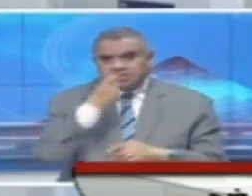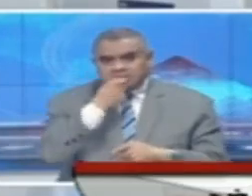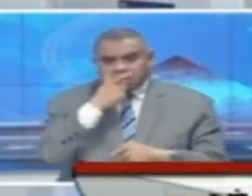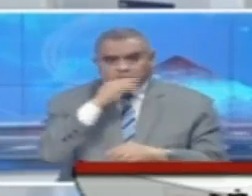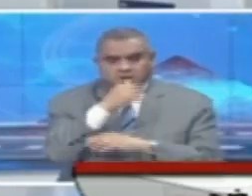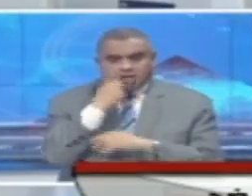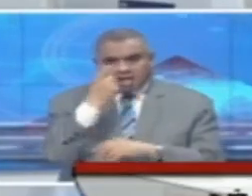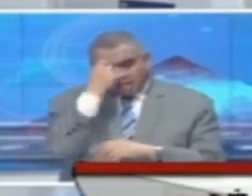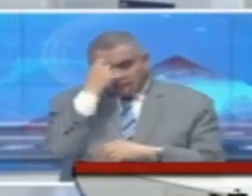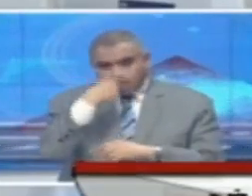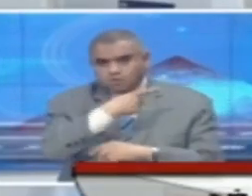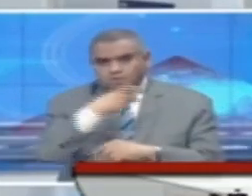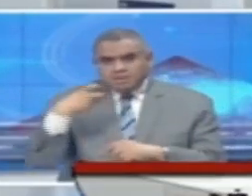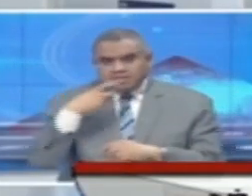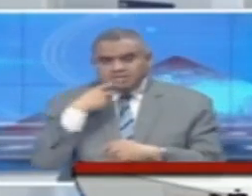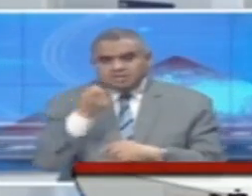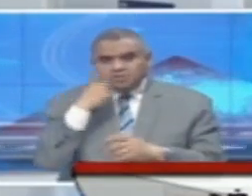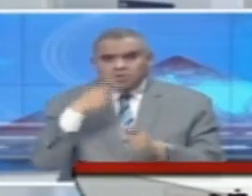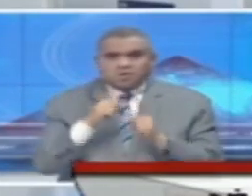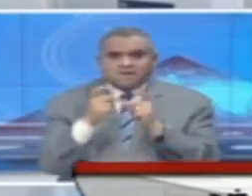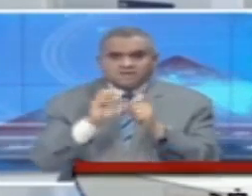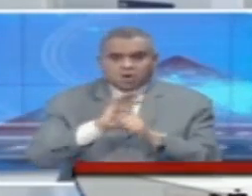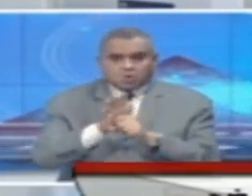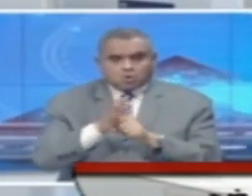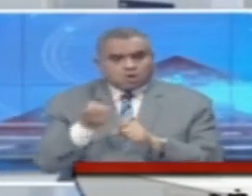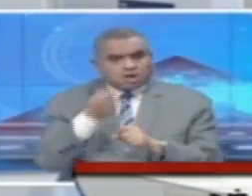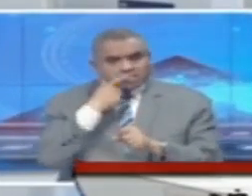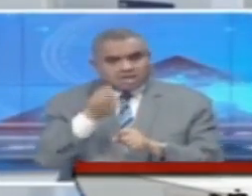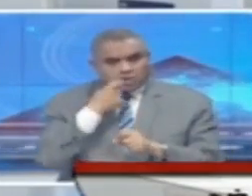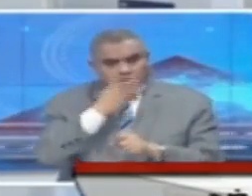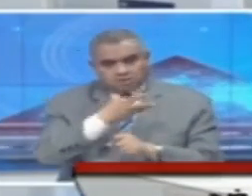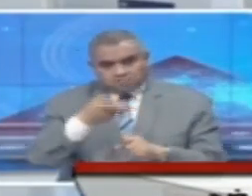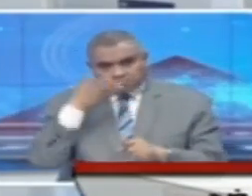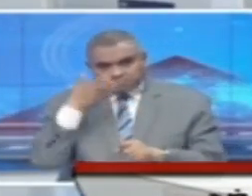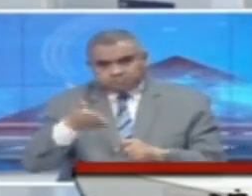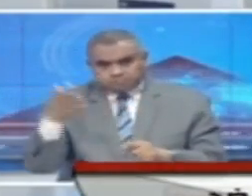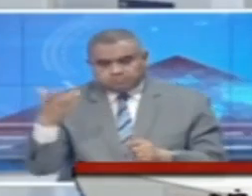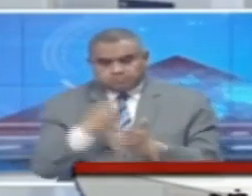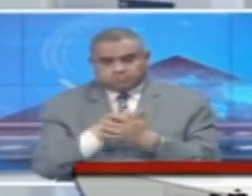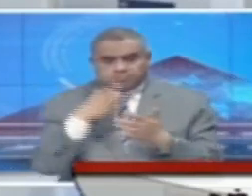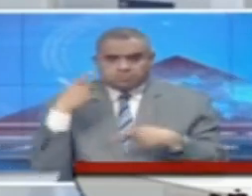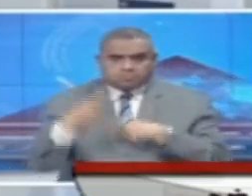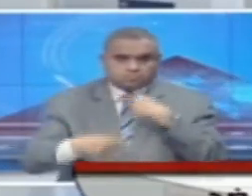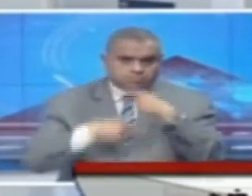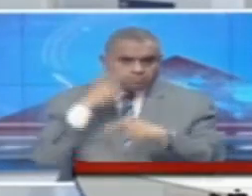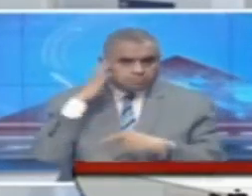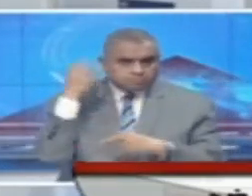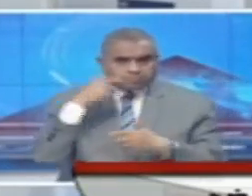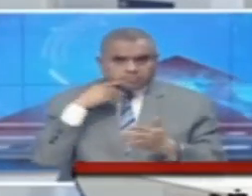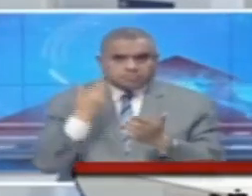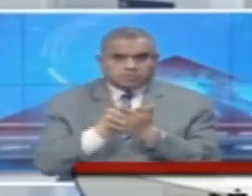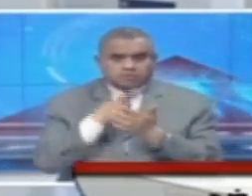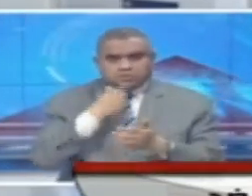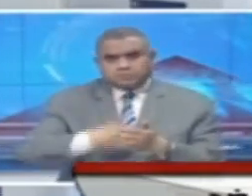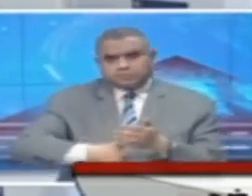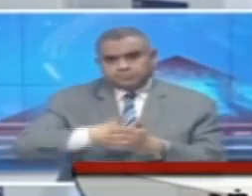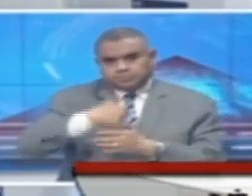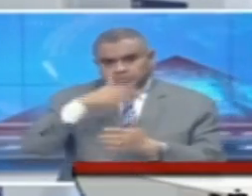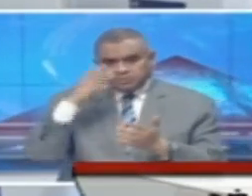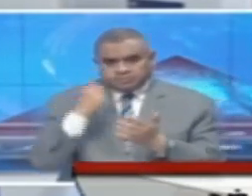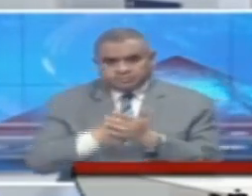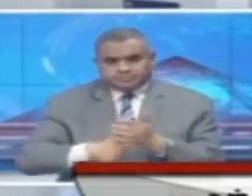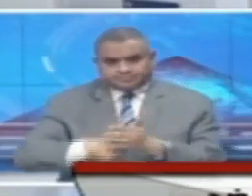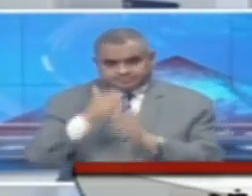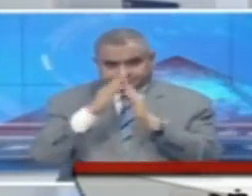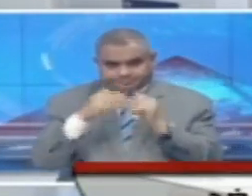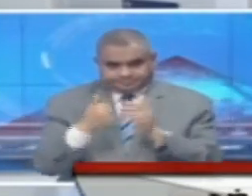كذلك تطعيم ضد فيروس كورونا وهذه الجائحة التي كانت تجربة ناجحة في مواجهتها من